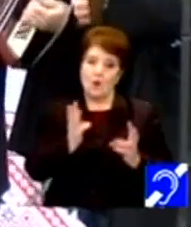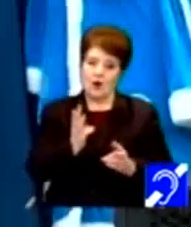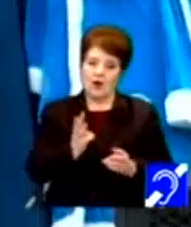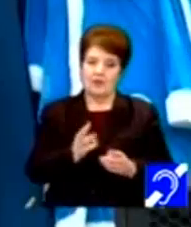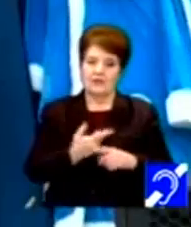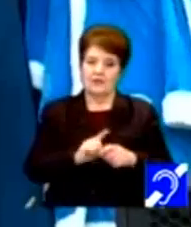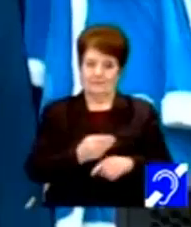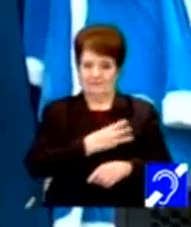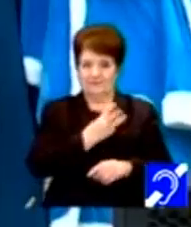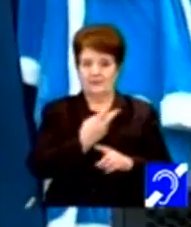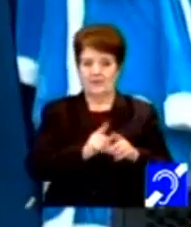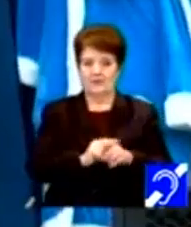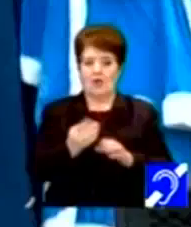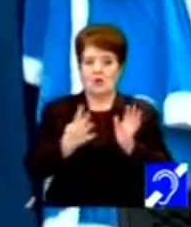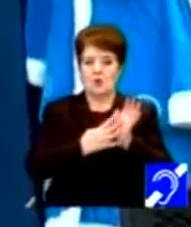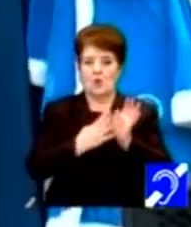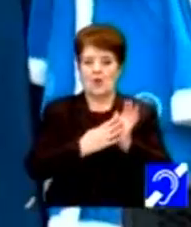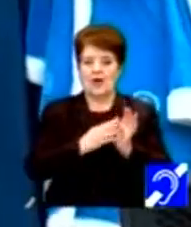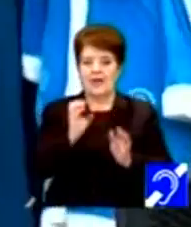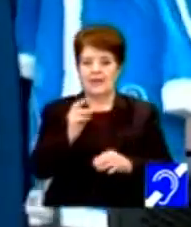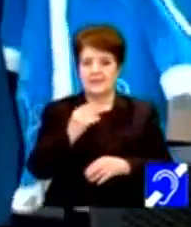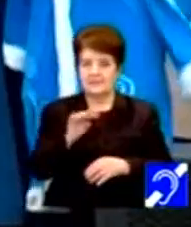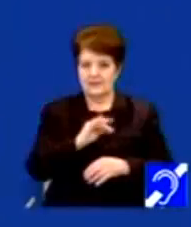Soroca a ajuns la a noua ediție.